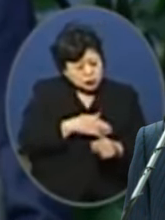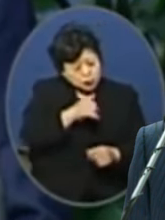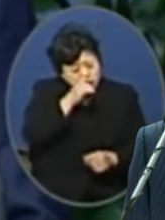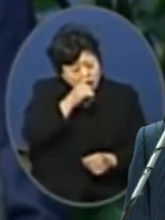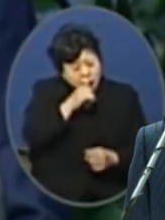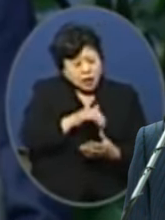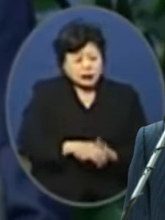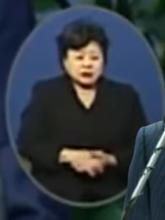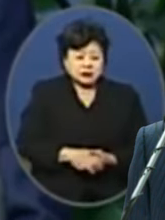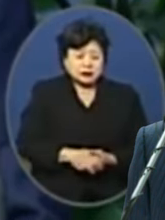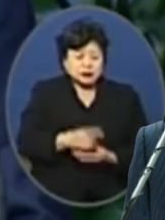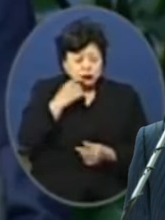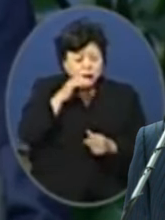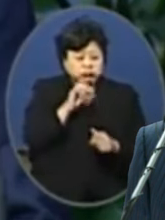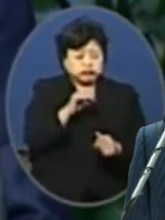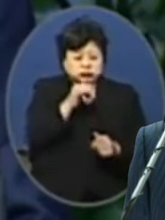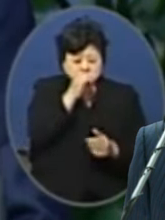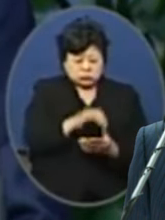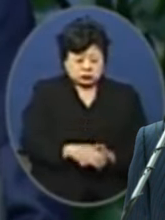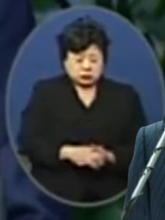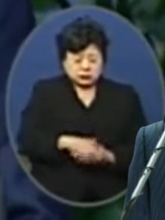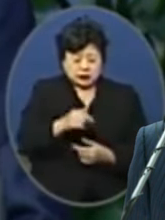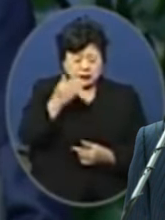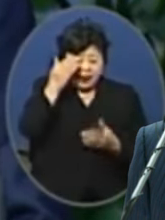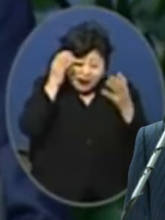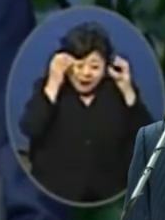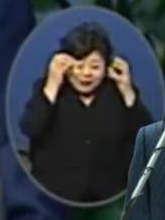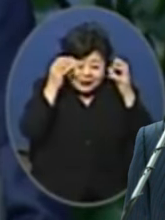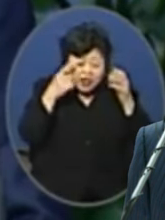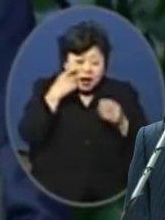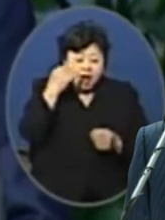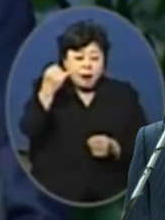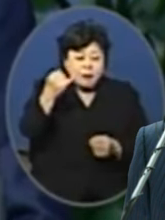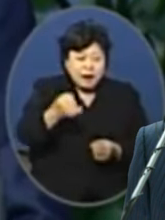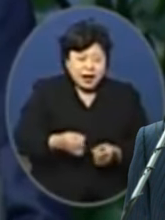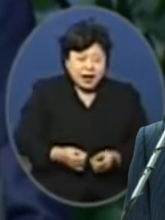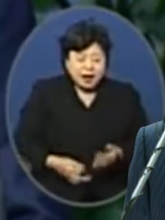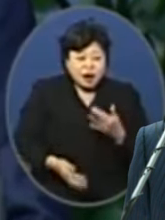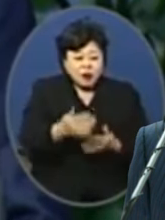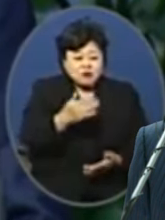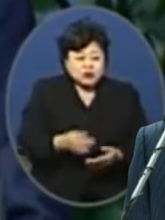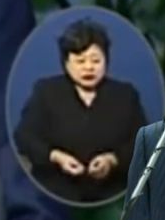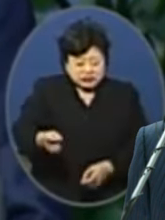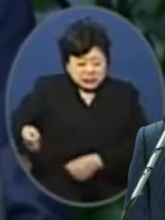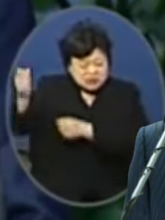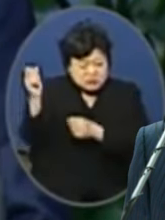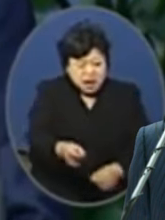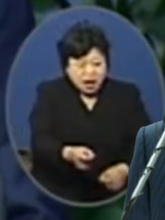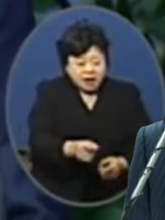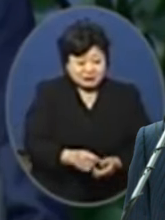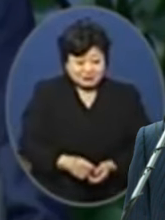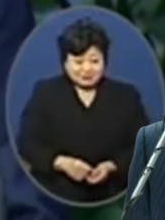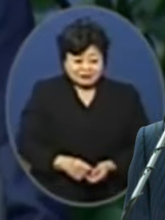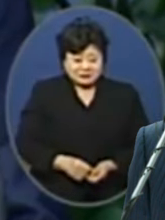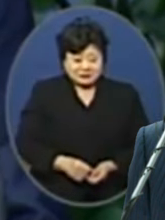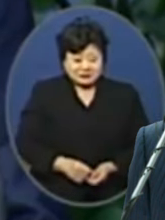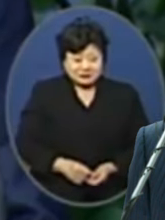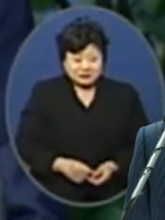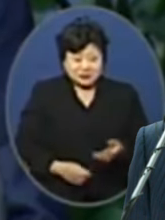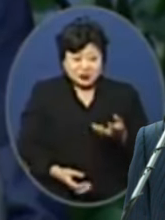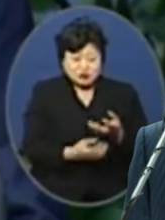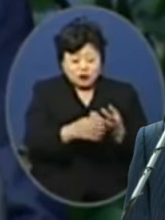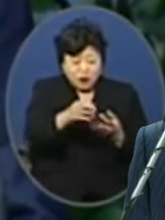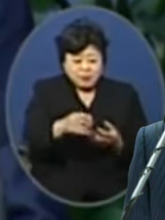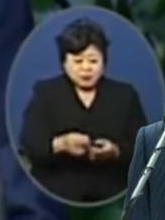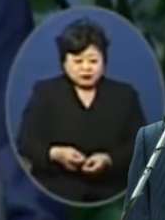부모가 꾸짖지 않습니까 옛날에 우리 어릴 때는 우리 어머님 부족 경이가 징계의 채입니다 들어서 부 앞에서